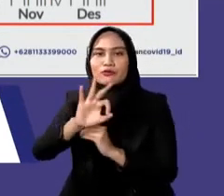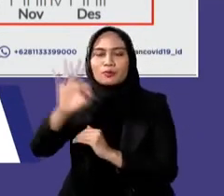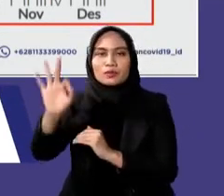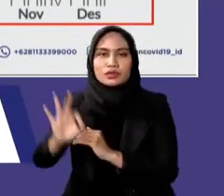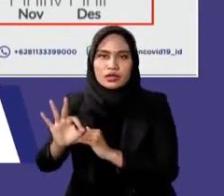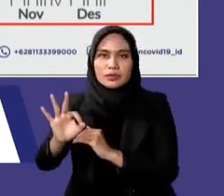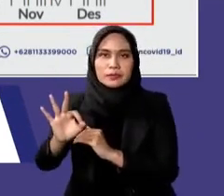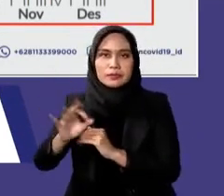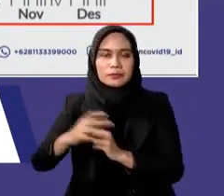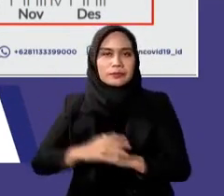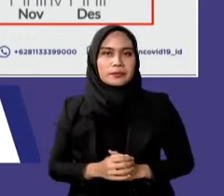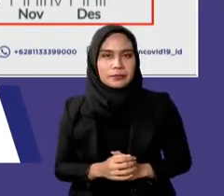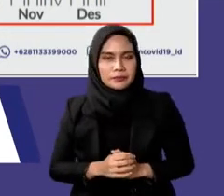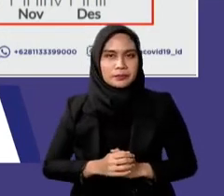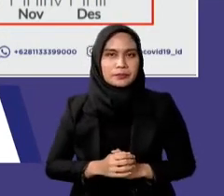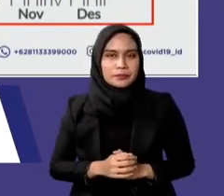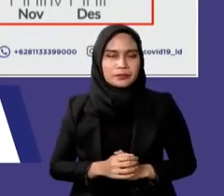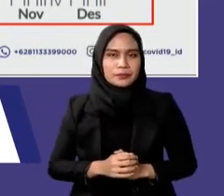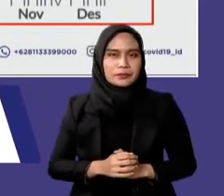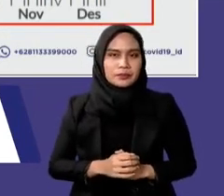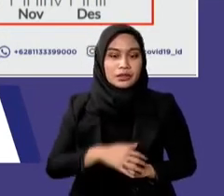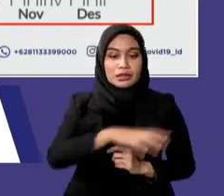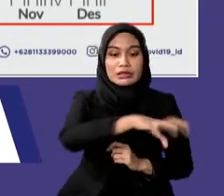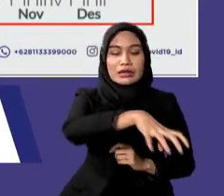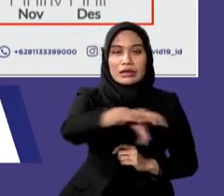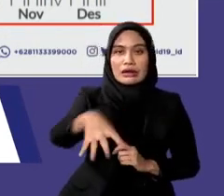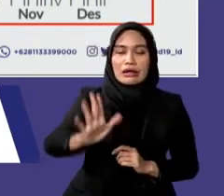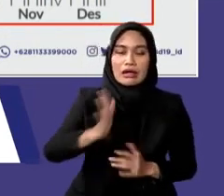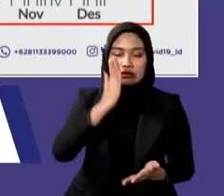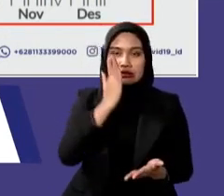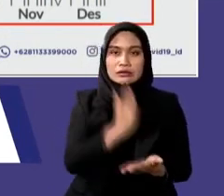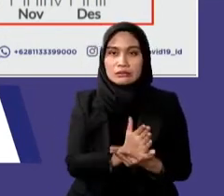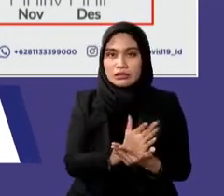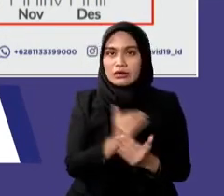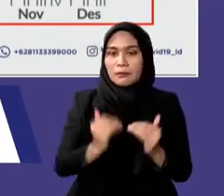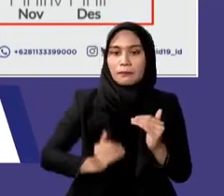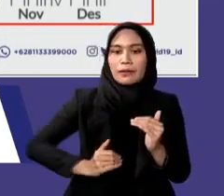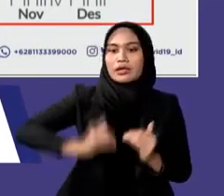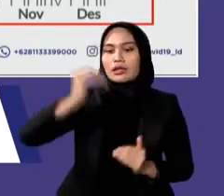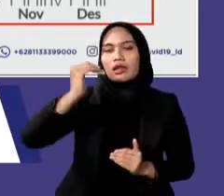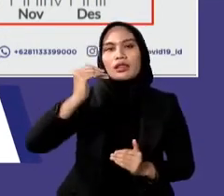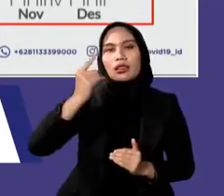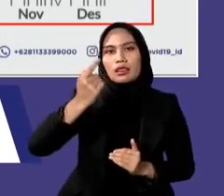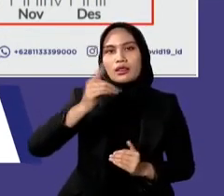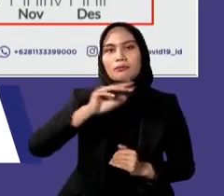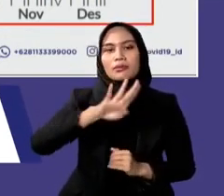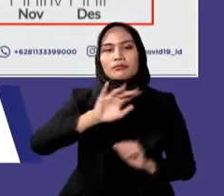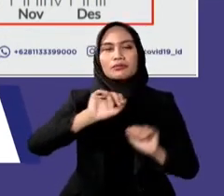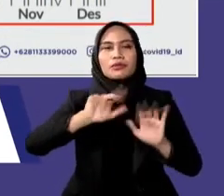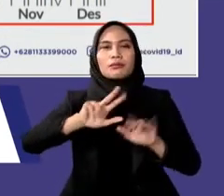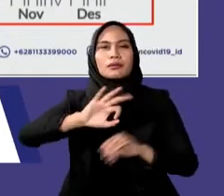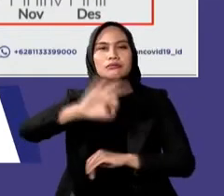Sedangkan persentase daerah yang tidak patuh protokol kesehatan juga meningkat 48,01%.